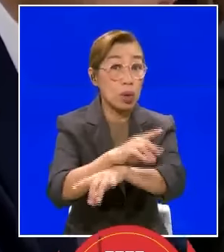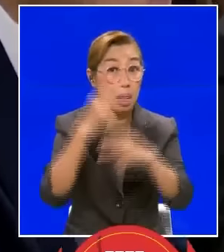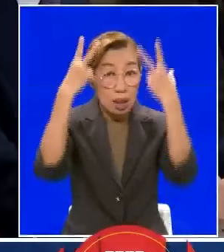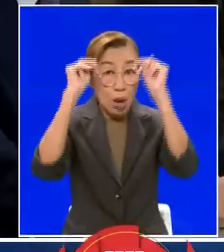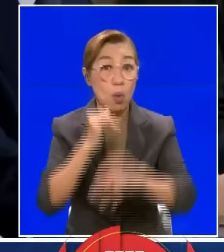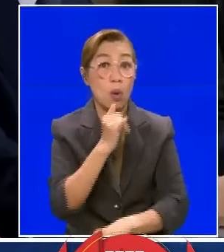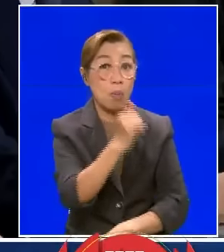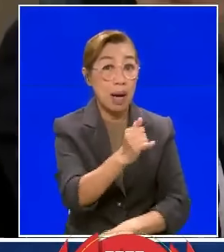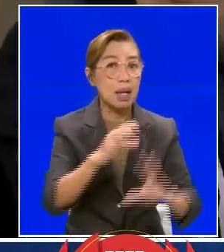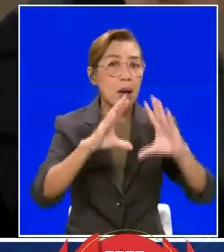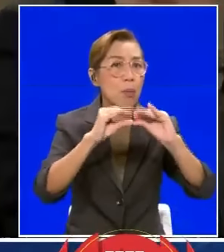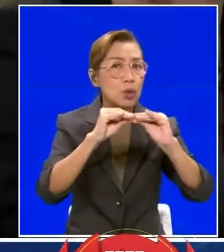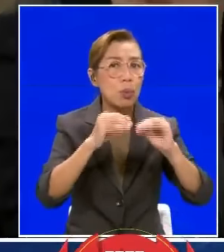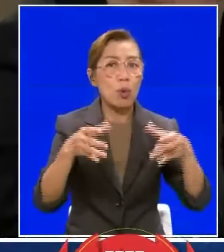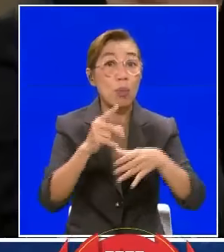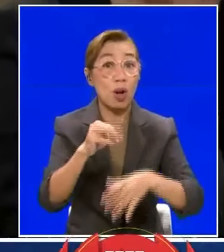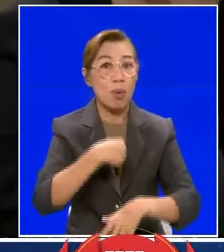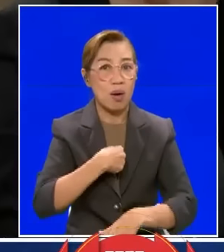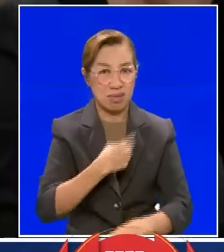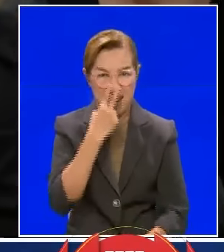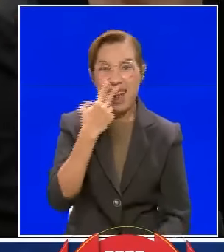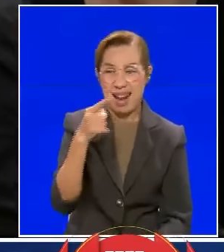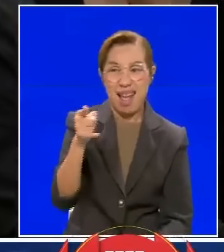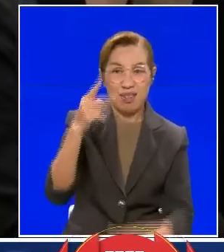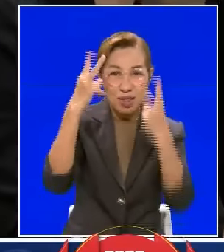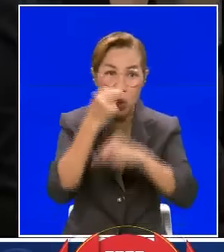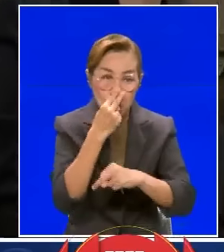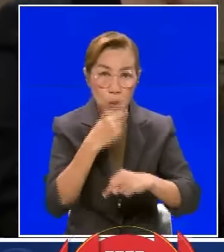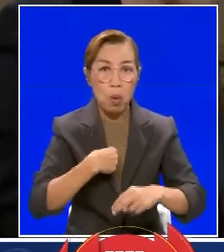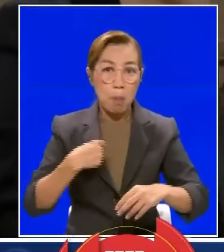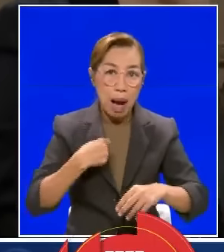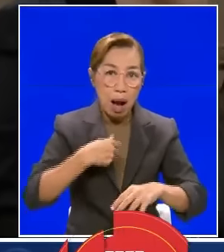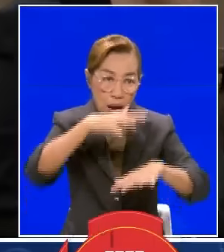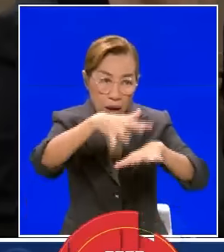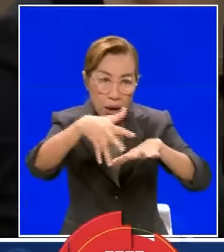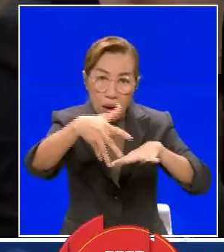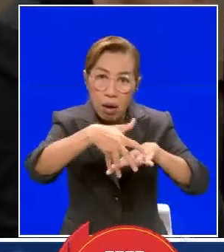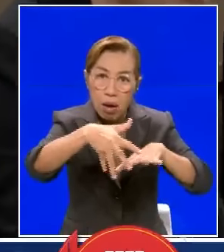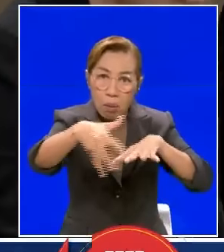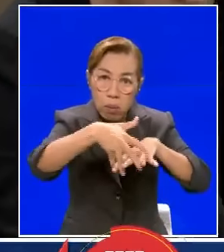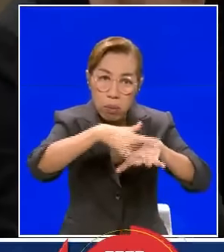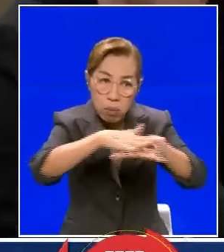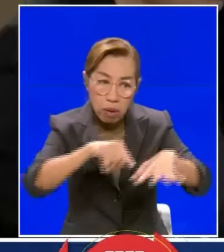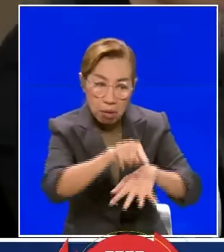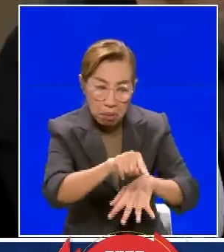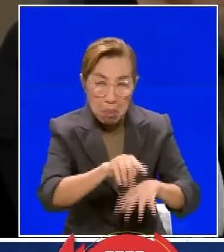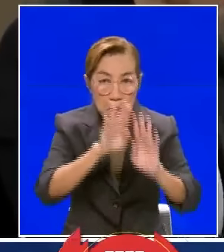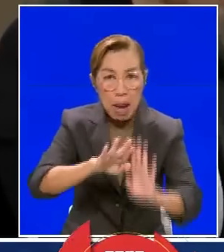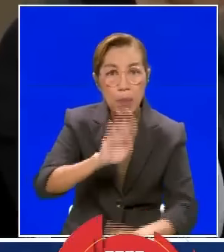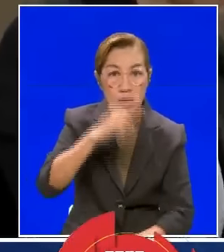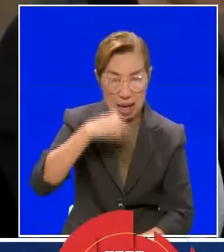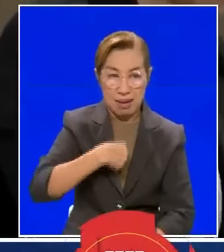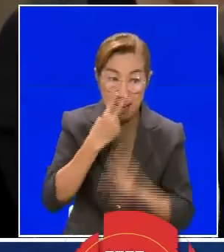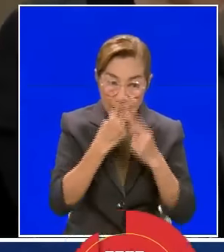อกเลยเนี่ยคือดิฉันมีโอกาสได้เห็นแล้วนะผ้าที่นายกไปดูเนี่ยเป็นผ้าลายยางอะค่ะแล้วก็แบบเป็นผ้าที่แบบเป็นลายแบบไทยๆแล้วก็